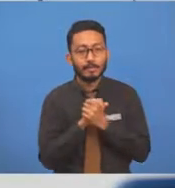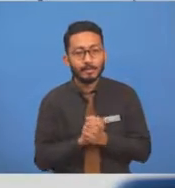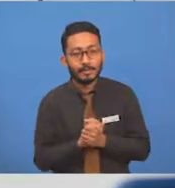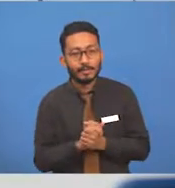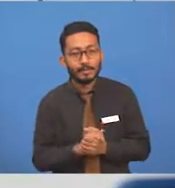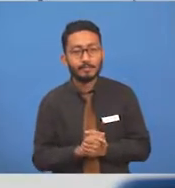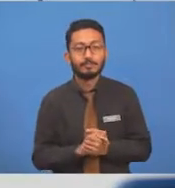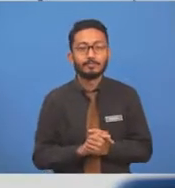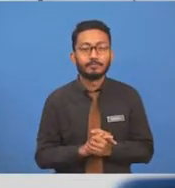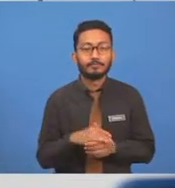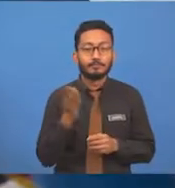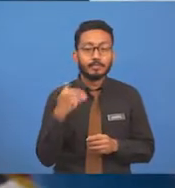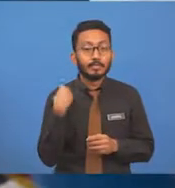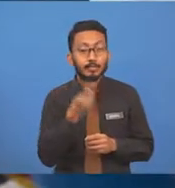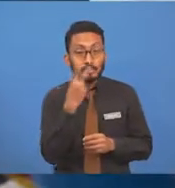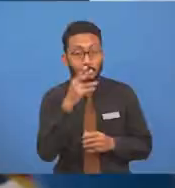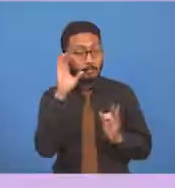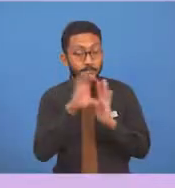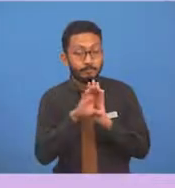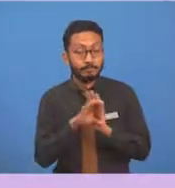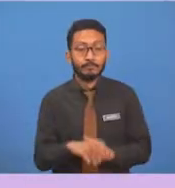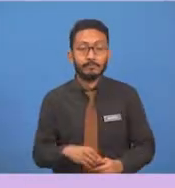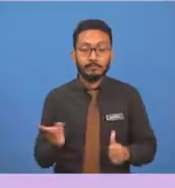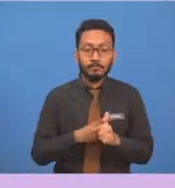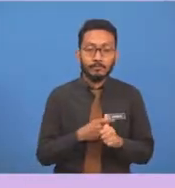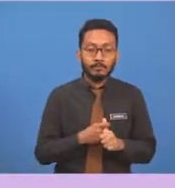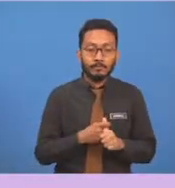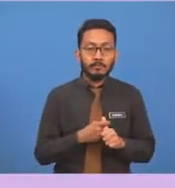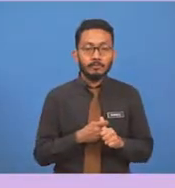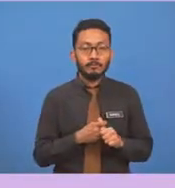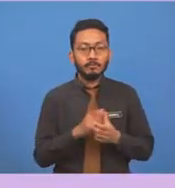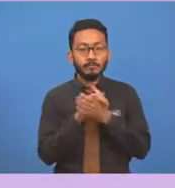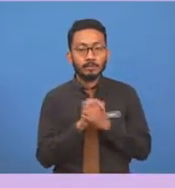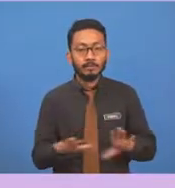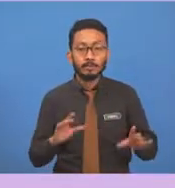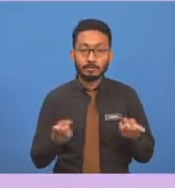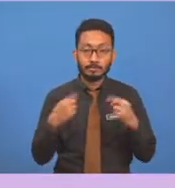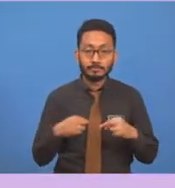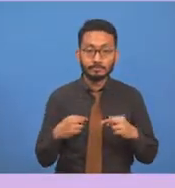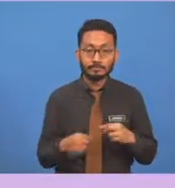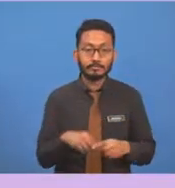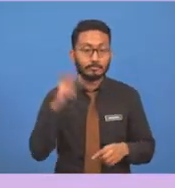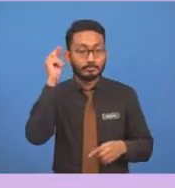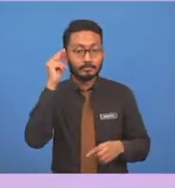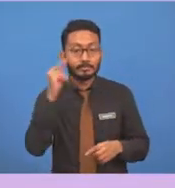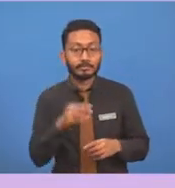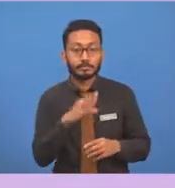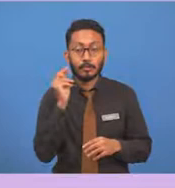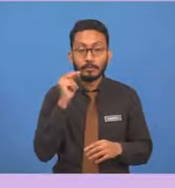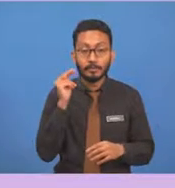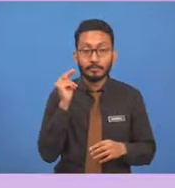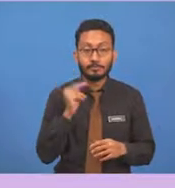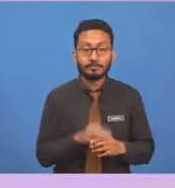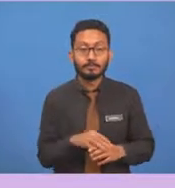yang dipaparkan pada skrin. Gambar satu. Selamat datang, tuan-tuan dan puan-puan. Gambar